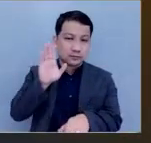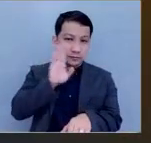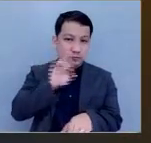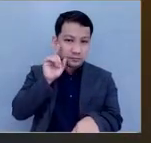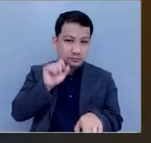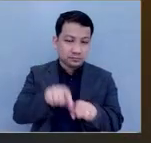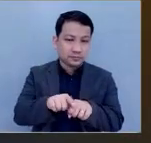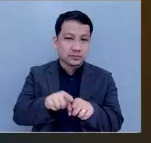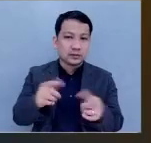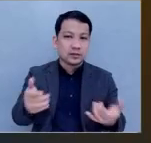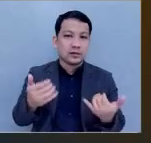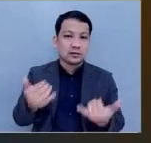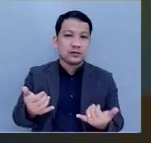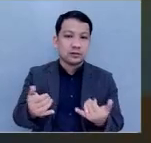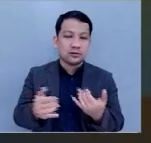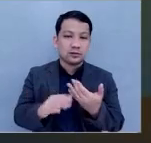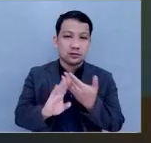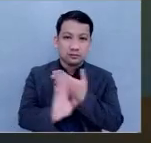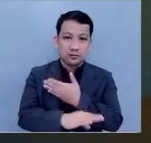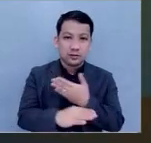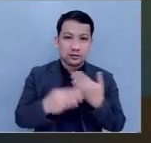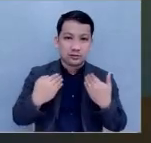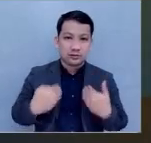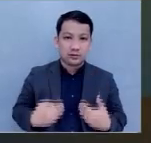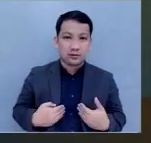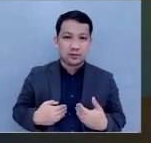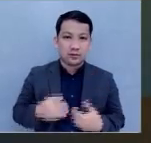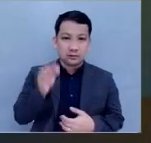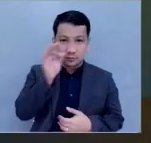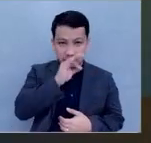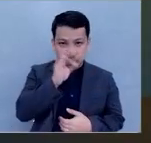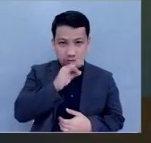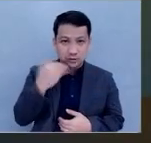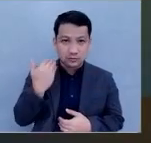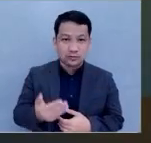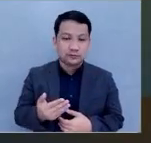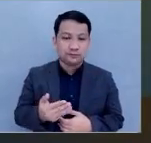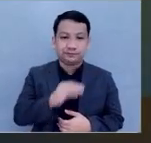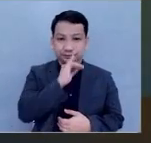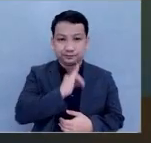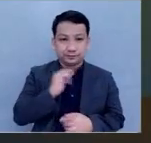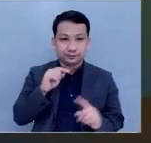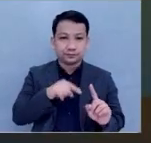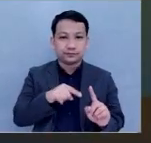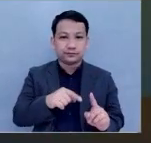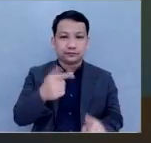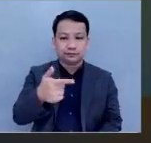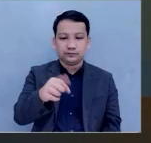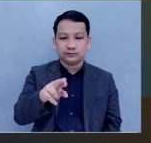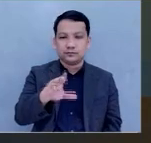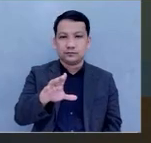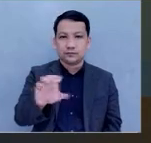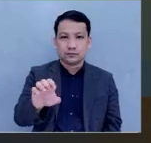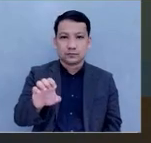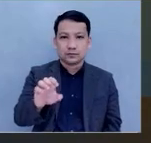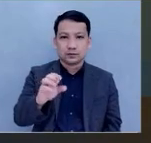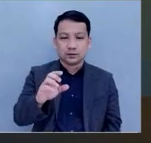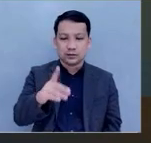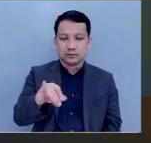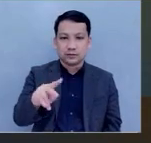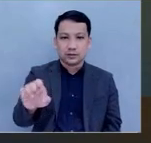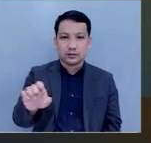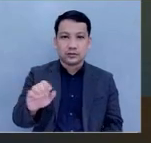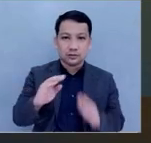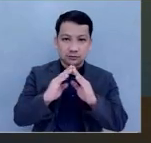Ngayong araw, nakatakdang iuwi naman sa bansa ang abo ng isa pang Pinoy na nasawi sa giyera sa Israel na si Grace Cabrera. Sa kanilang tahanan